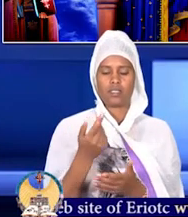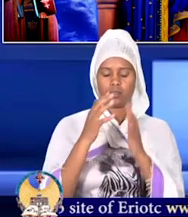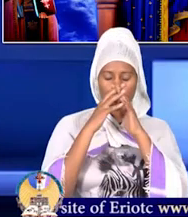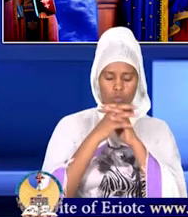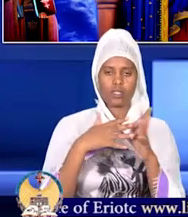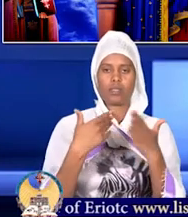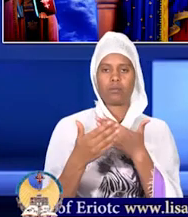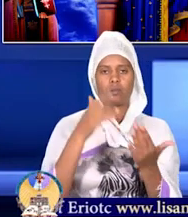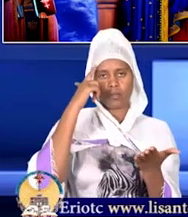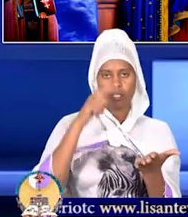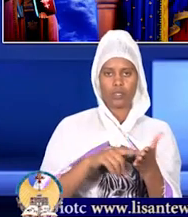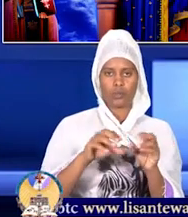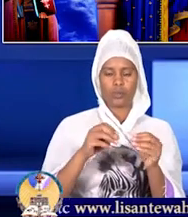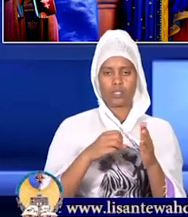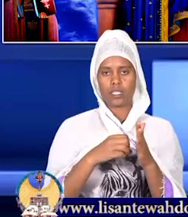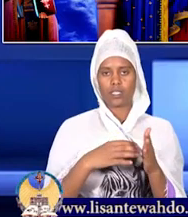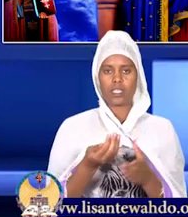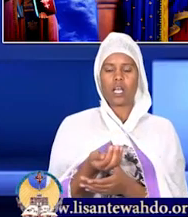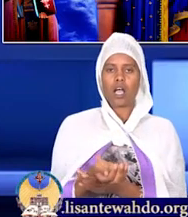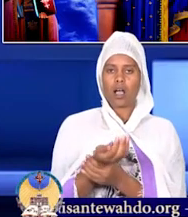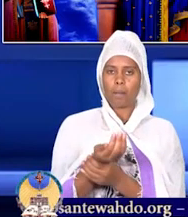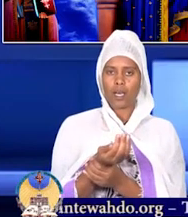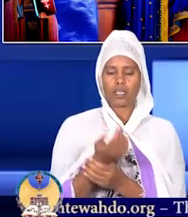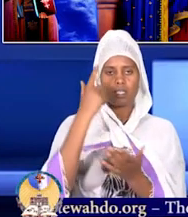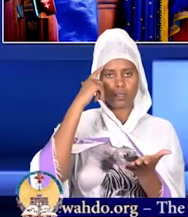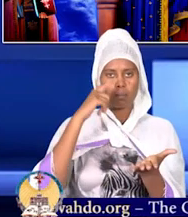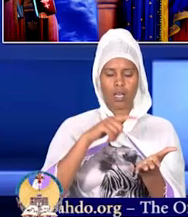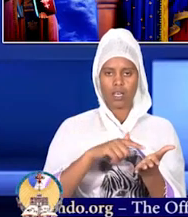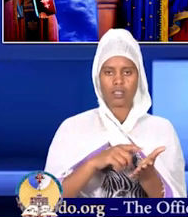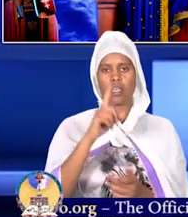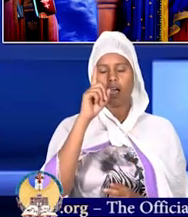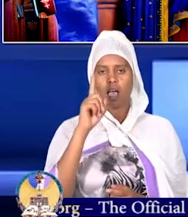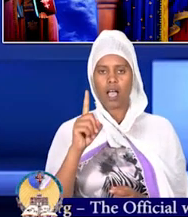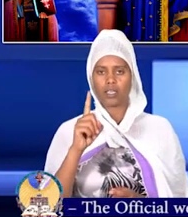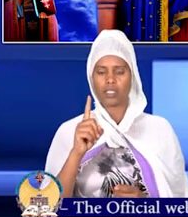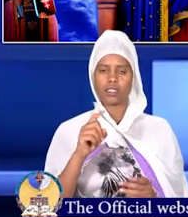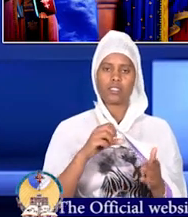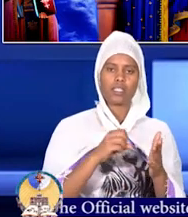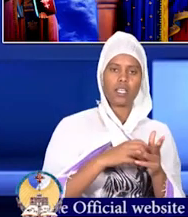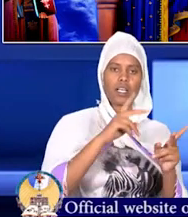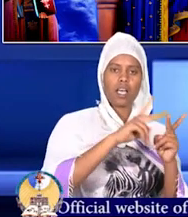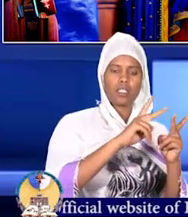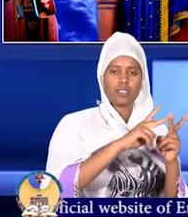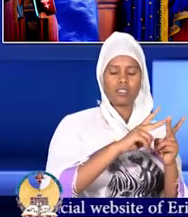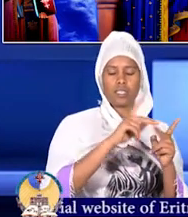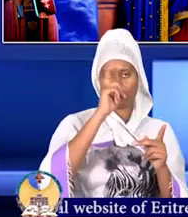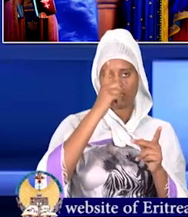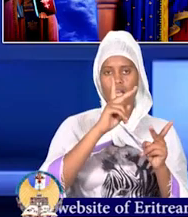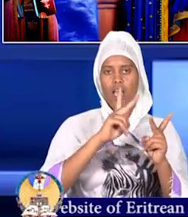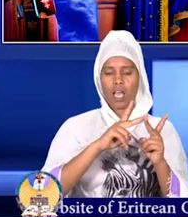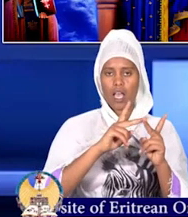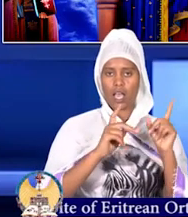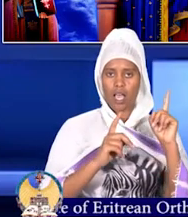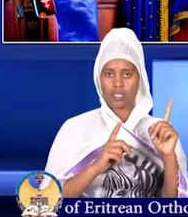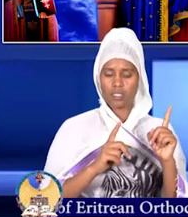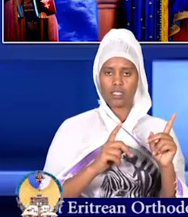ዝልምን ዝፅሊ ማለት እዩ። ስለዚ ኣማላድነት ክንብል ከለና ሓደ ስለቲ ካልእ ዘቕርቦ ጸሎት